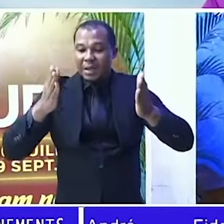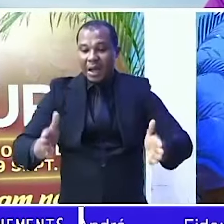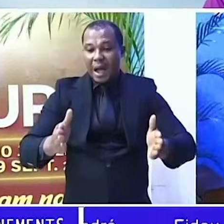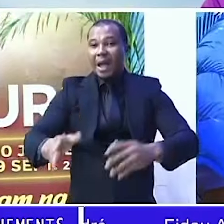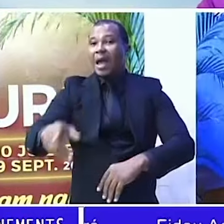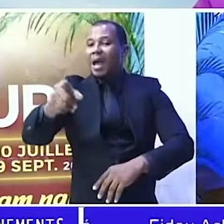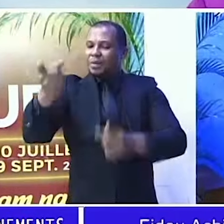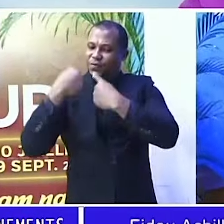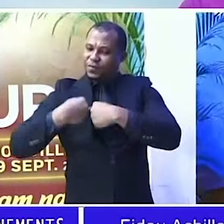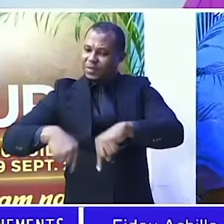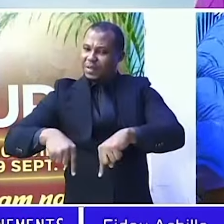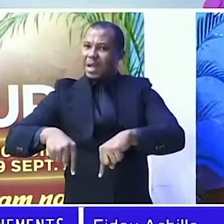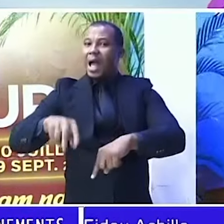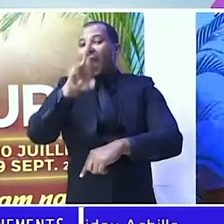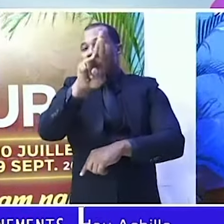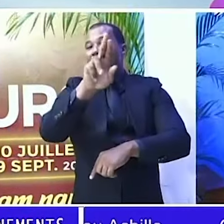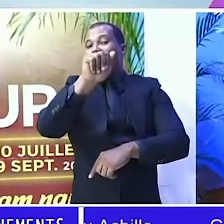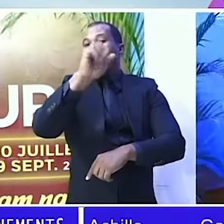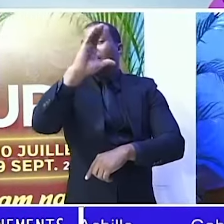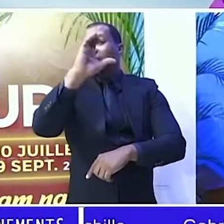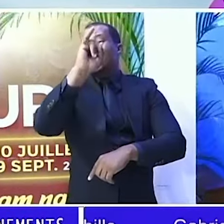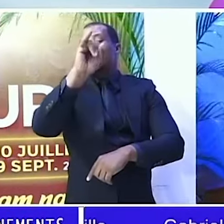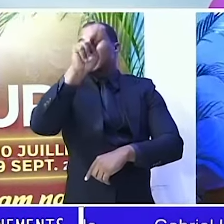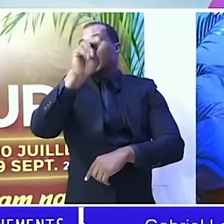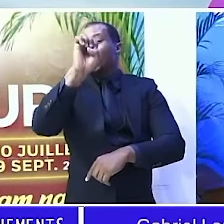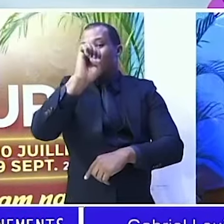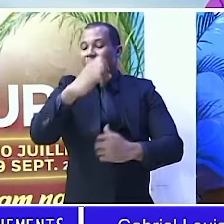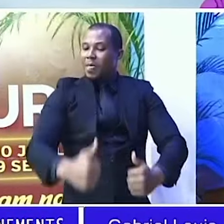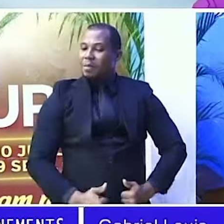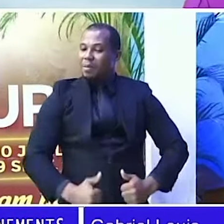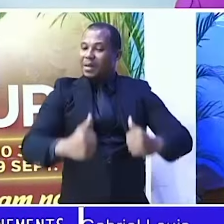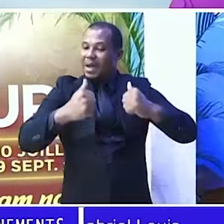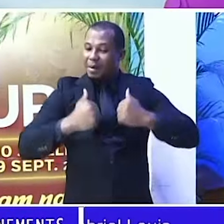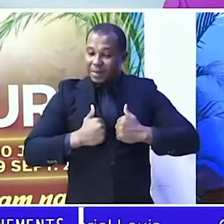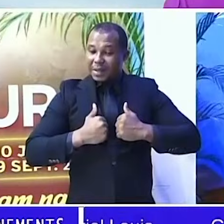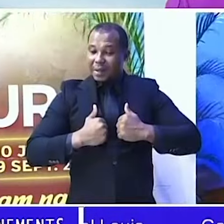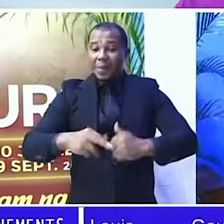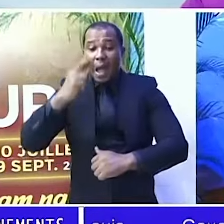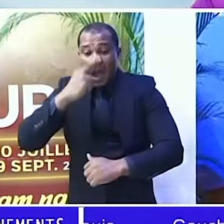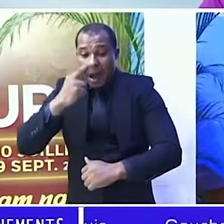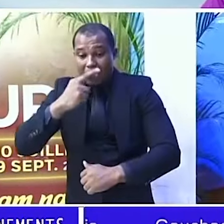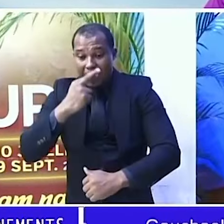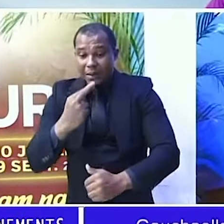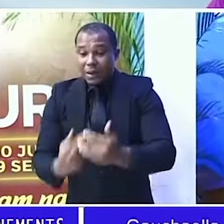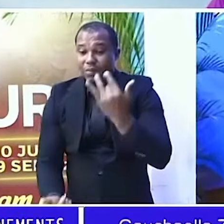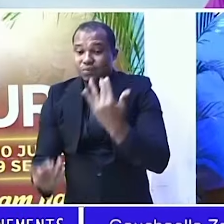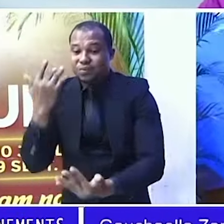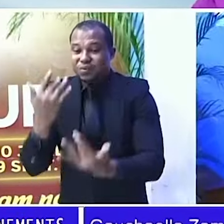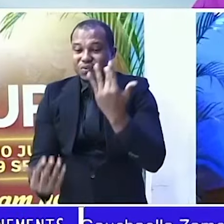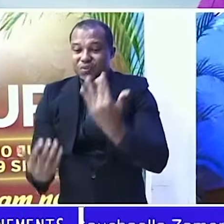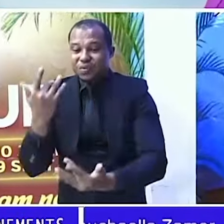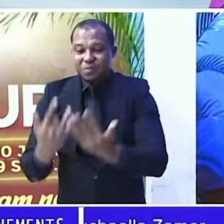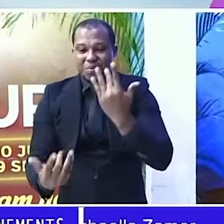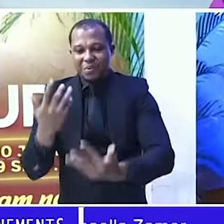depuis le tout petit, oui, depuis presque 40 ans, caille ça li boulé dans la rue de la Réunion. Hein.